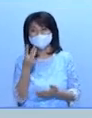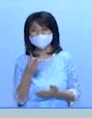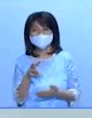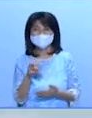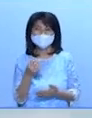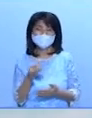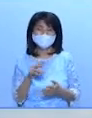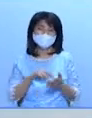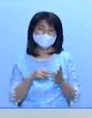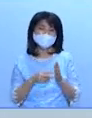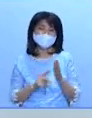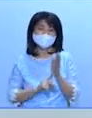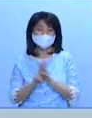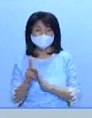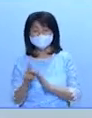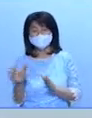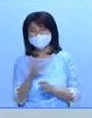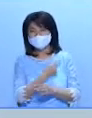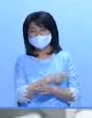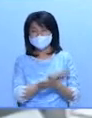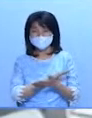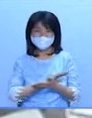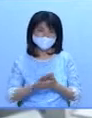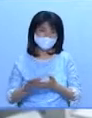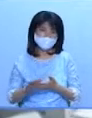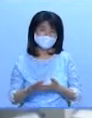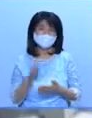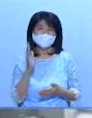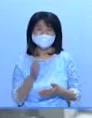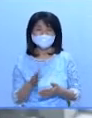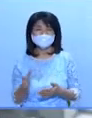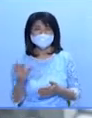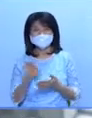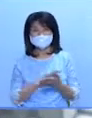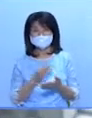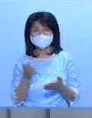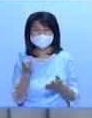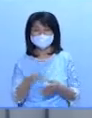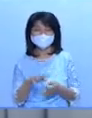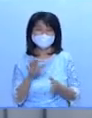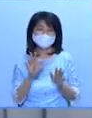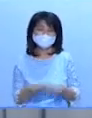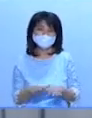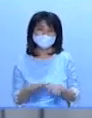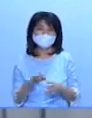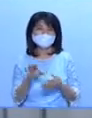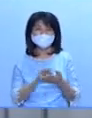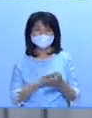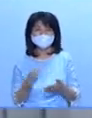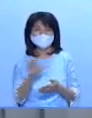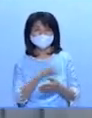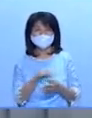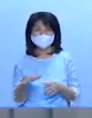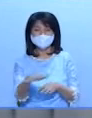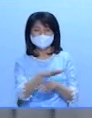мая запланировано начало авиаобработок. Дезинсекция при помощи баржи будет вестись сразу с 4 мест, чтобы одновременно препарат попал на